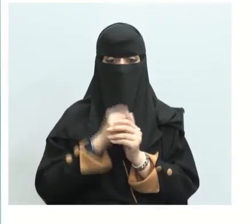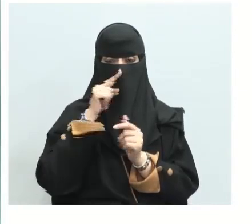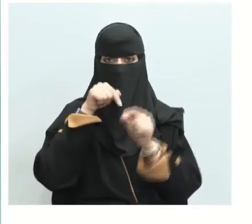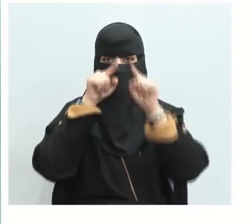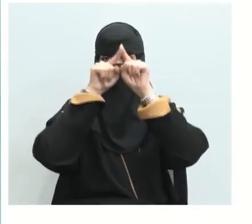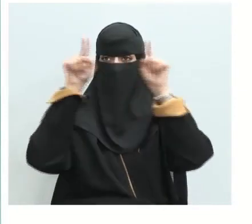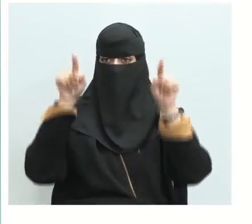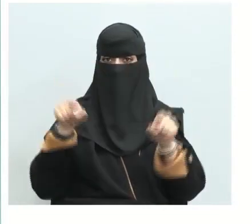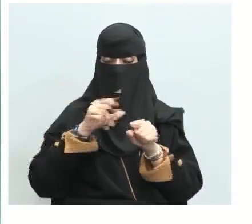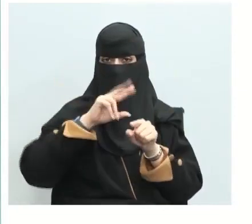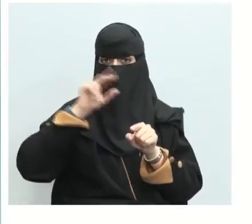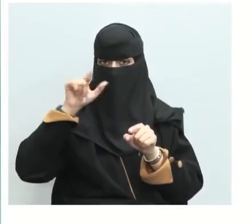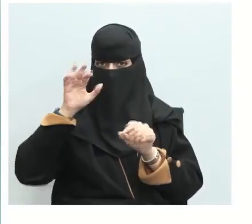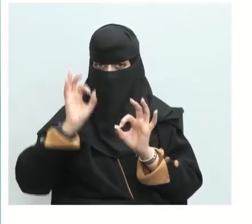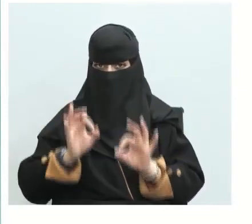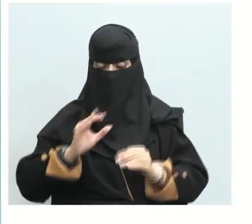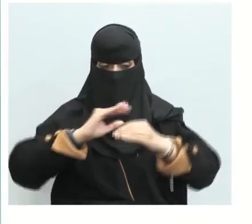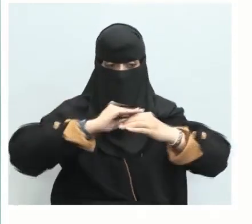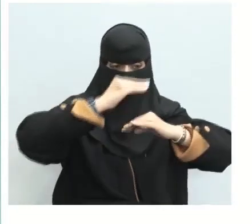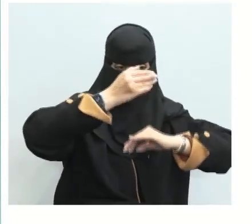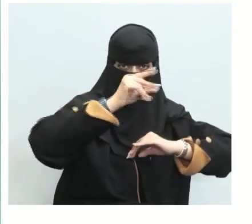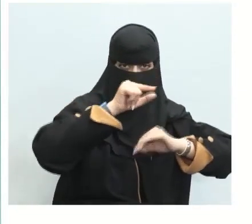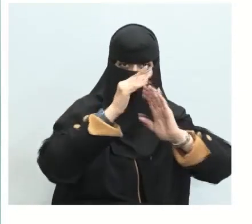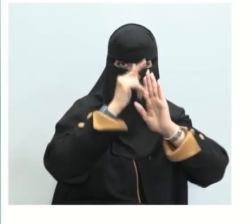إذن لمحاكاة الأجهزة في مايكروسوفت إيدج